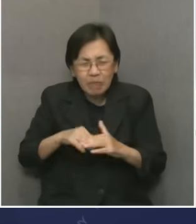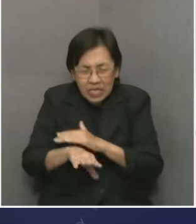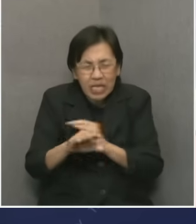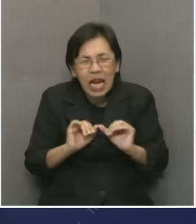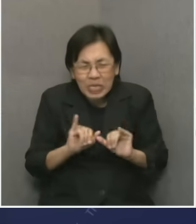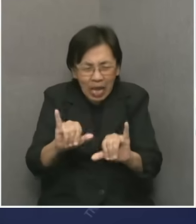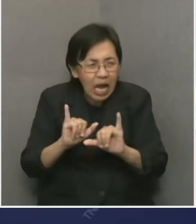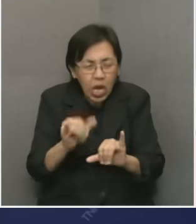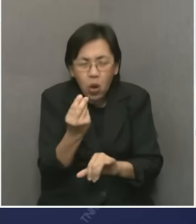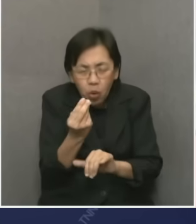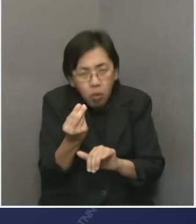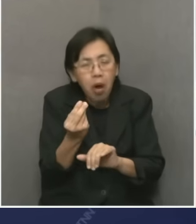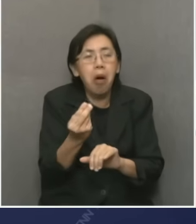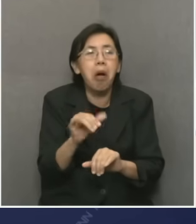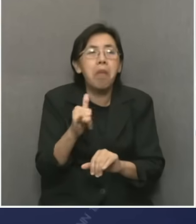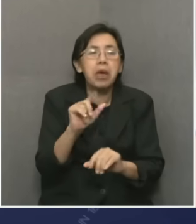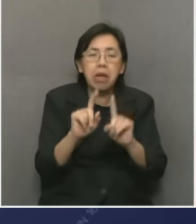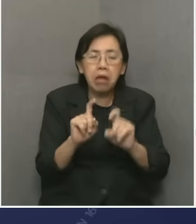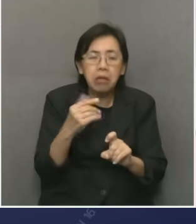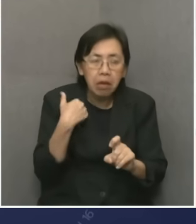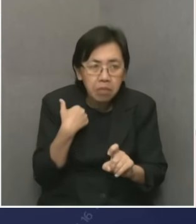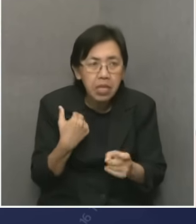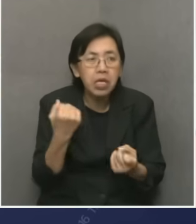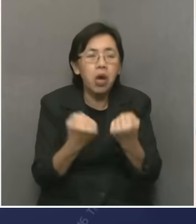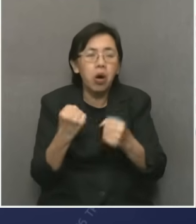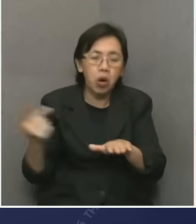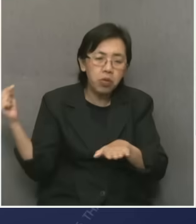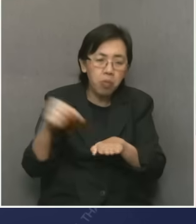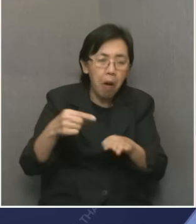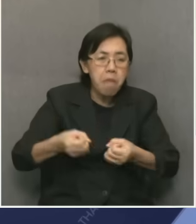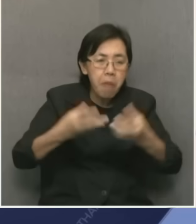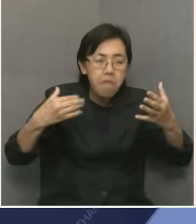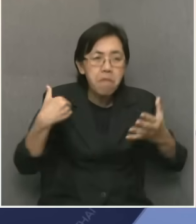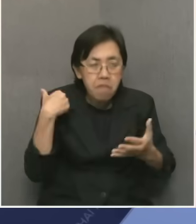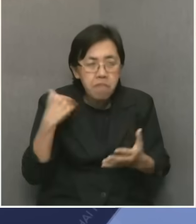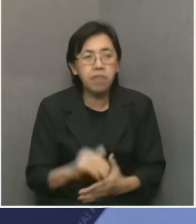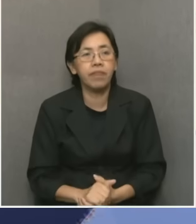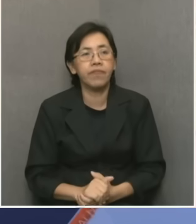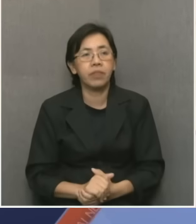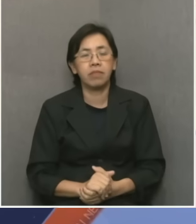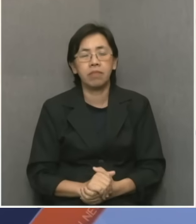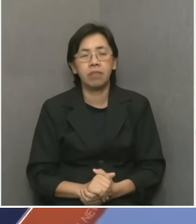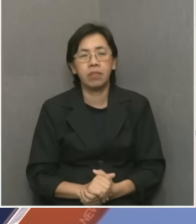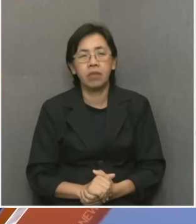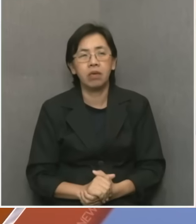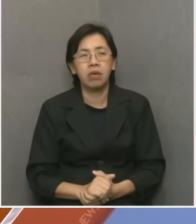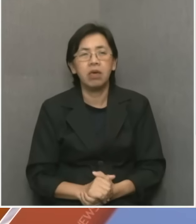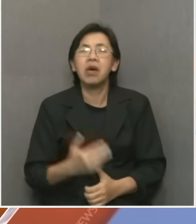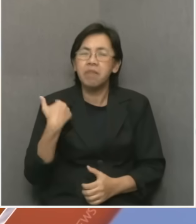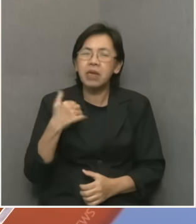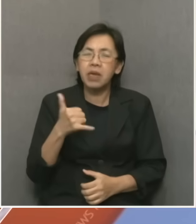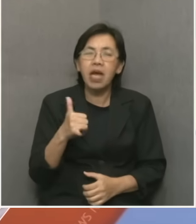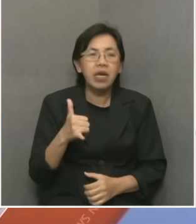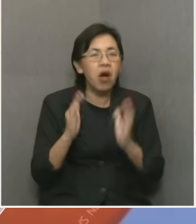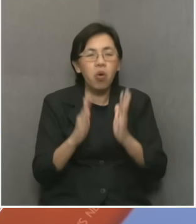ที่สุดนะครับเสียชีวิตระหว่างทางเพราะถูกโจมตีน ะ ก็มีนะครับแล้วก็มีอีกจำนวนไม่น้อยที่ไม่ย